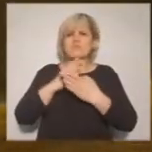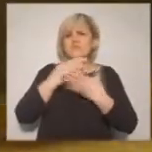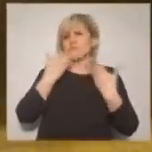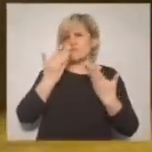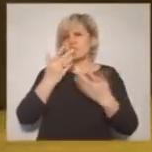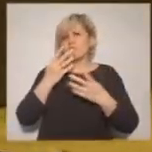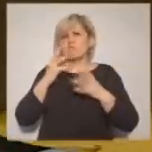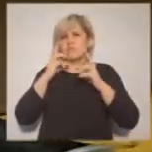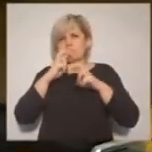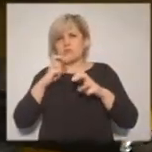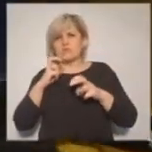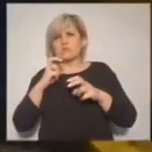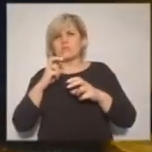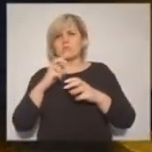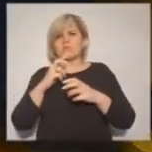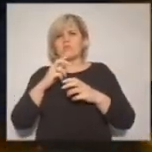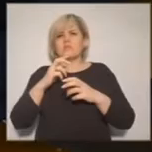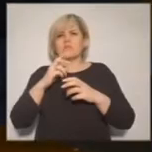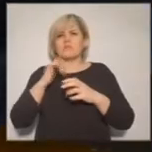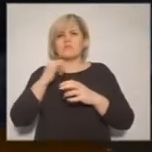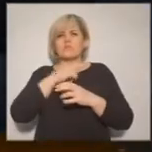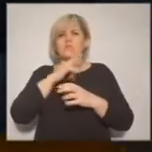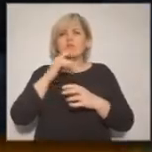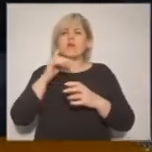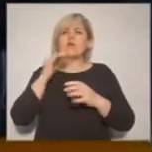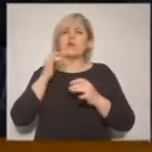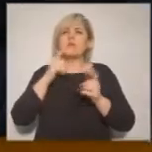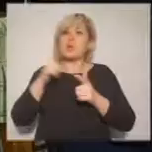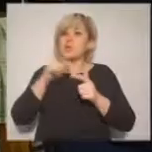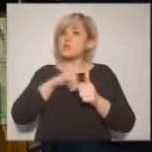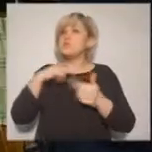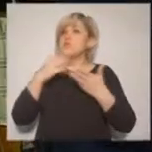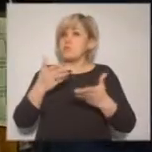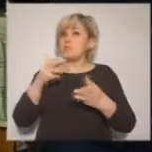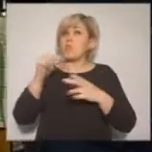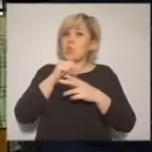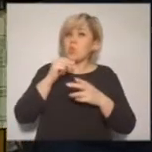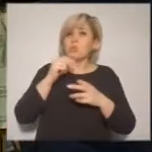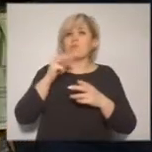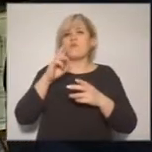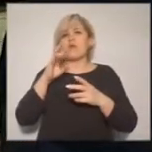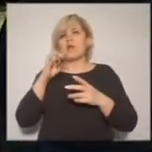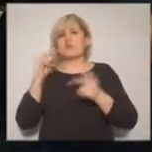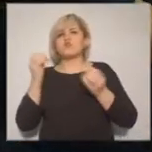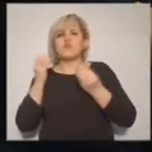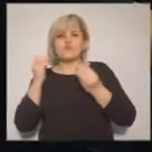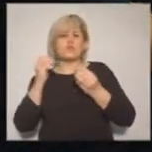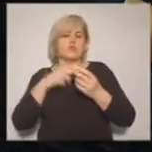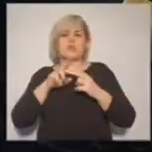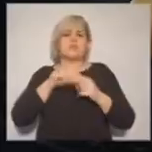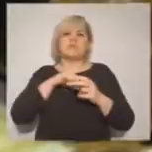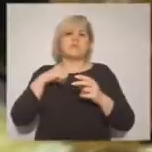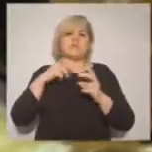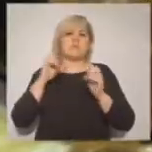деликатес где-нибудь у дороги или приготовил рыбу самостоятельно. Соленая, вяленая и свежая рыба, строганина, самая